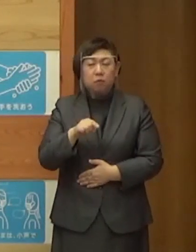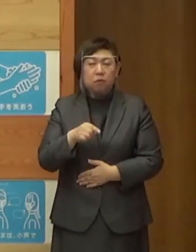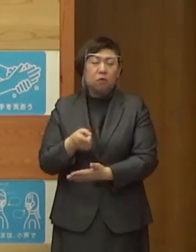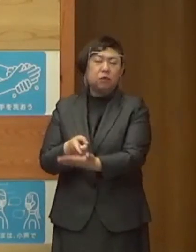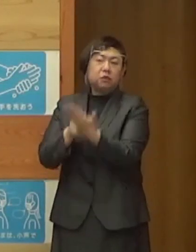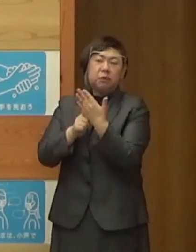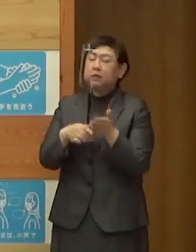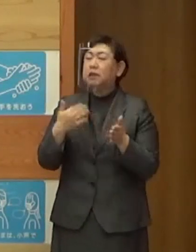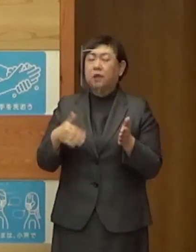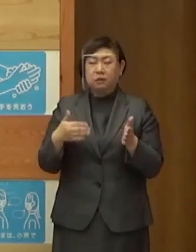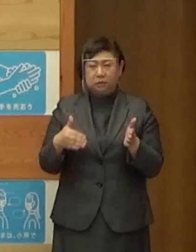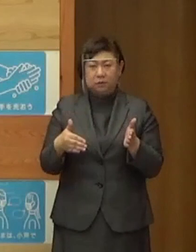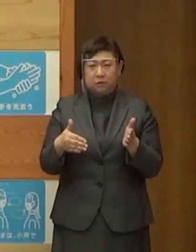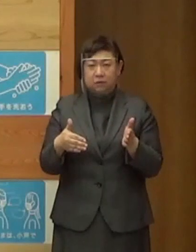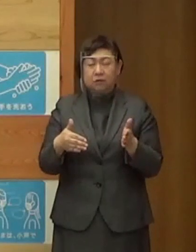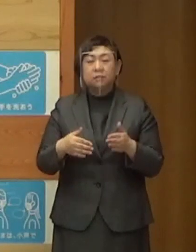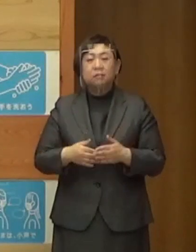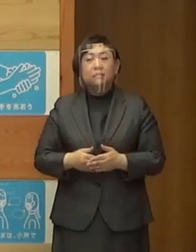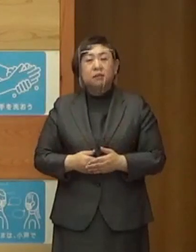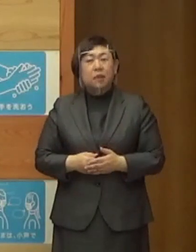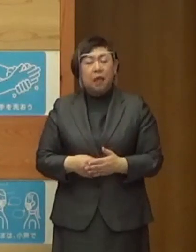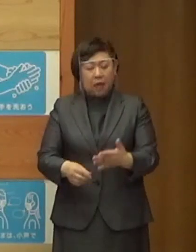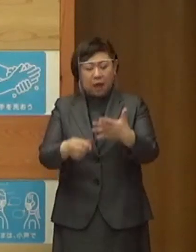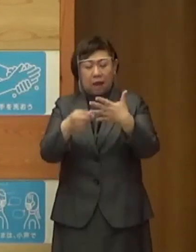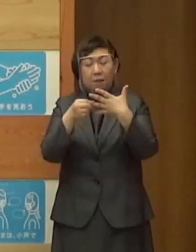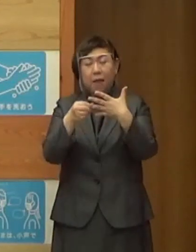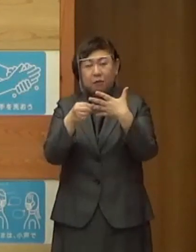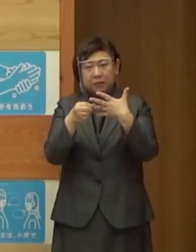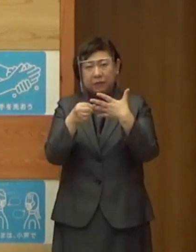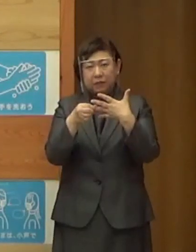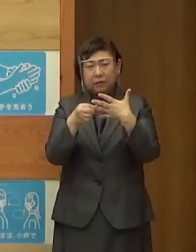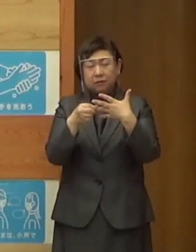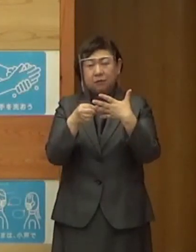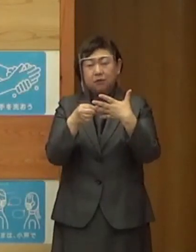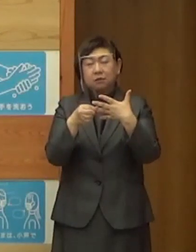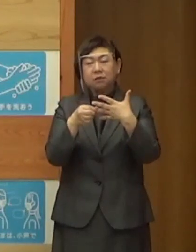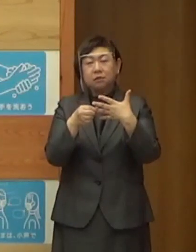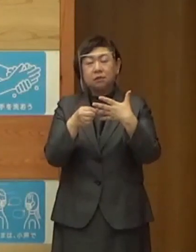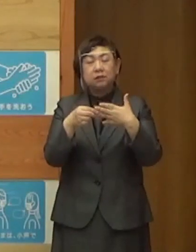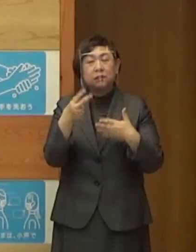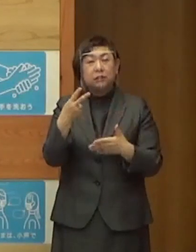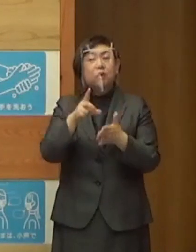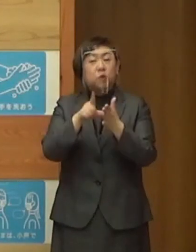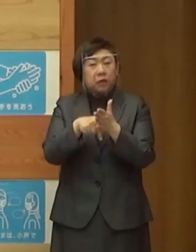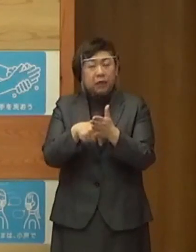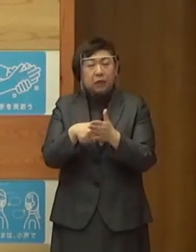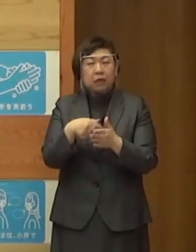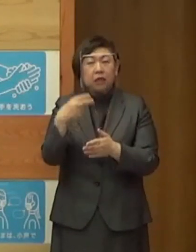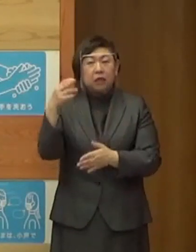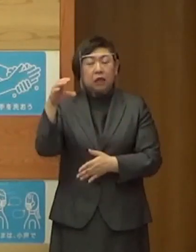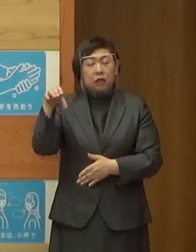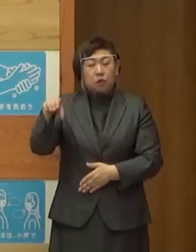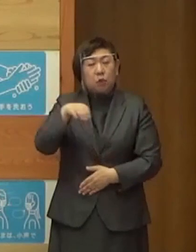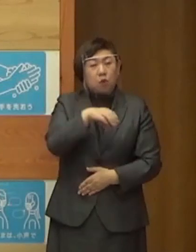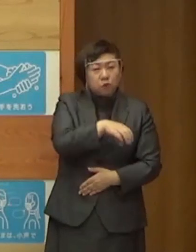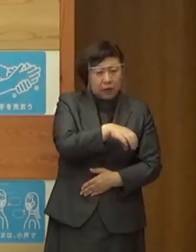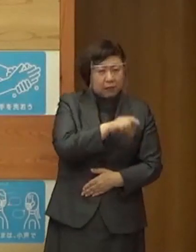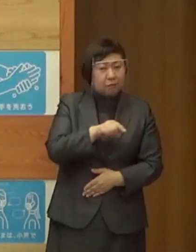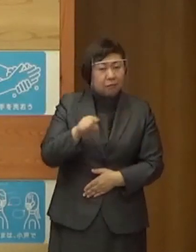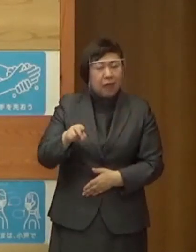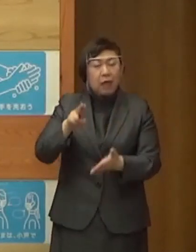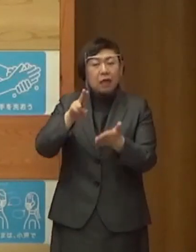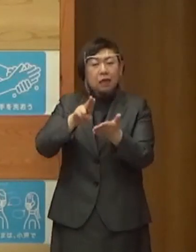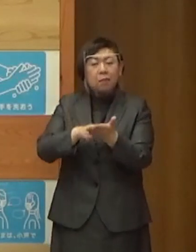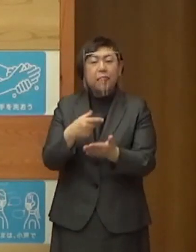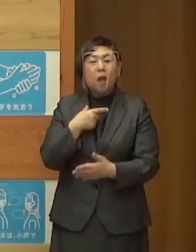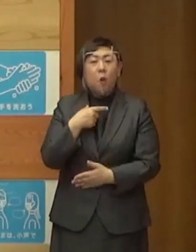されてません。またこのレベル2、このレベル2ですね、これは都道府県ごとに決